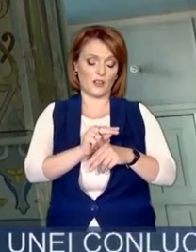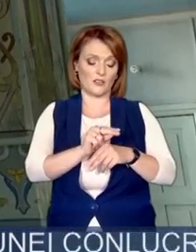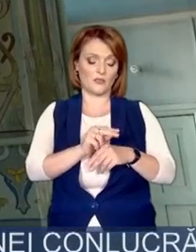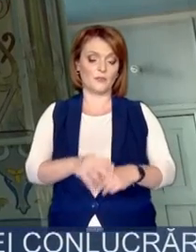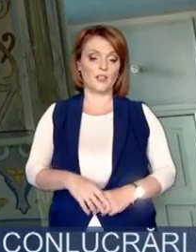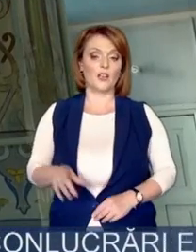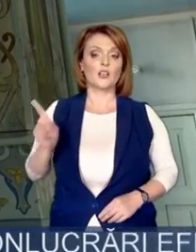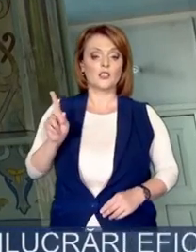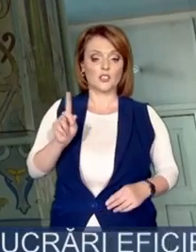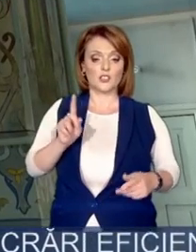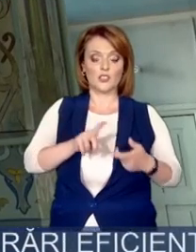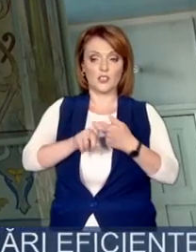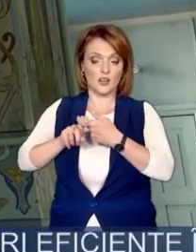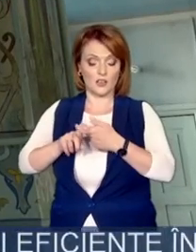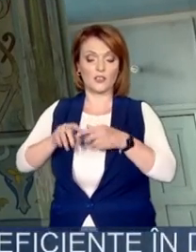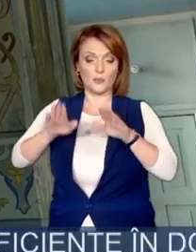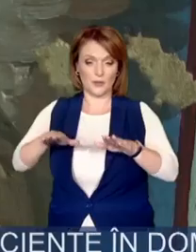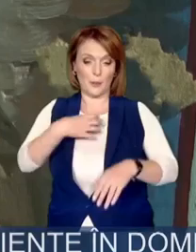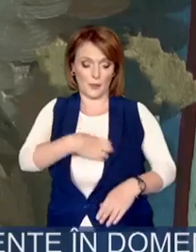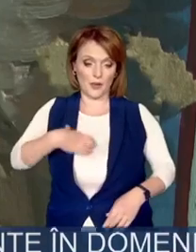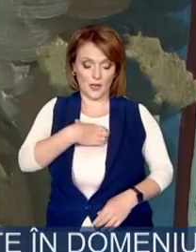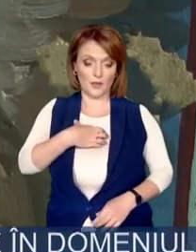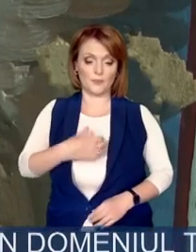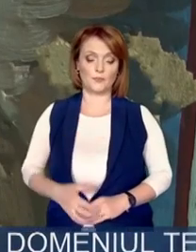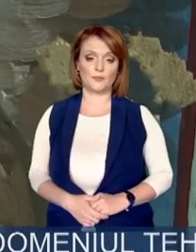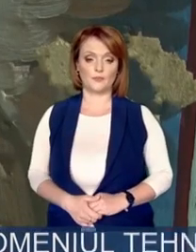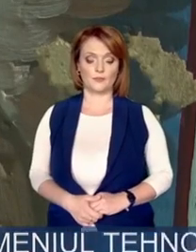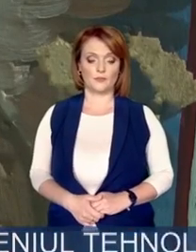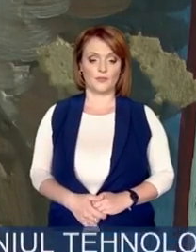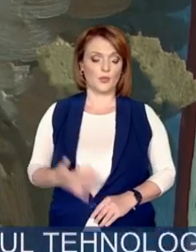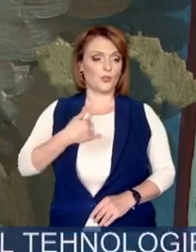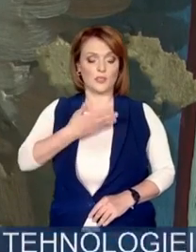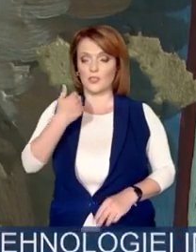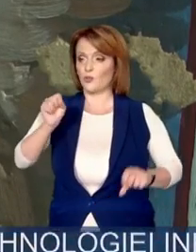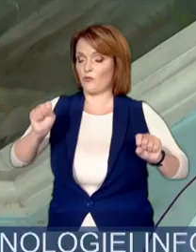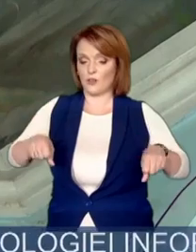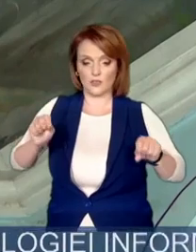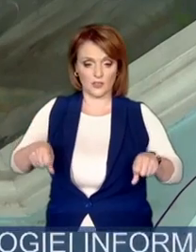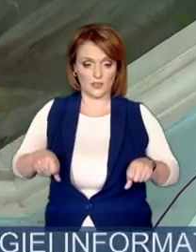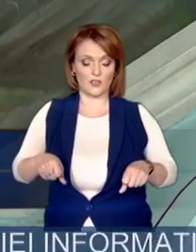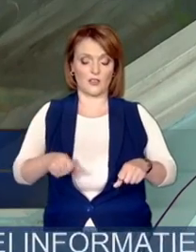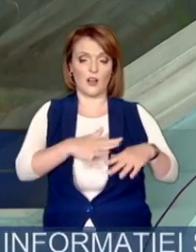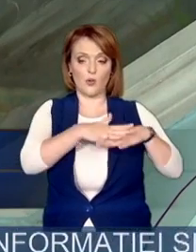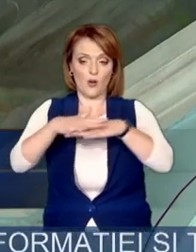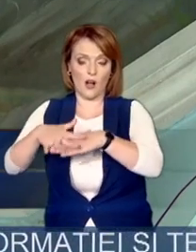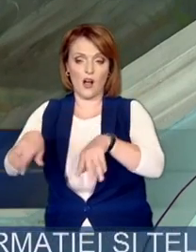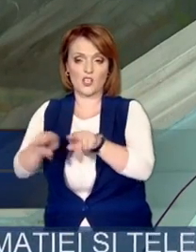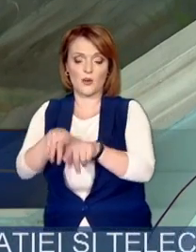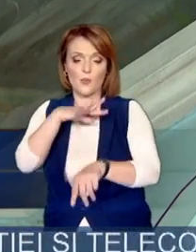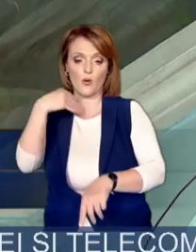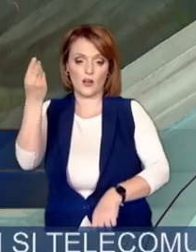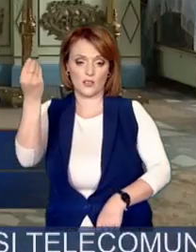privește administrația publică locală, noi nu avem posibilitate de a aloca așa surse pentru